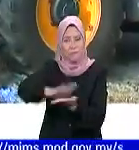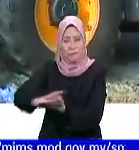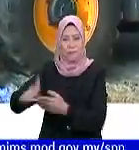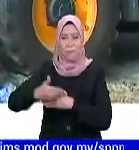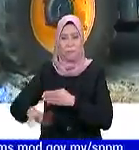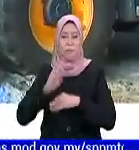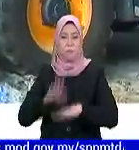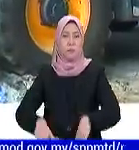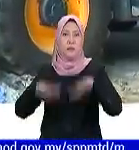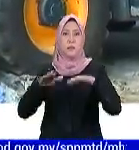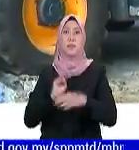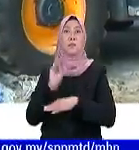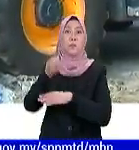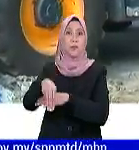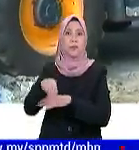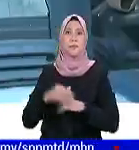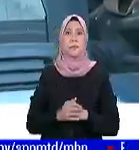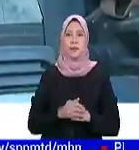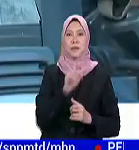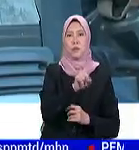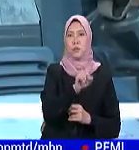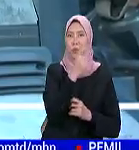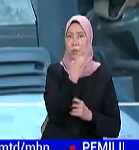pasca banjir di Muar. Menurutnya lagi,